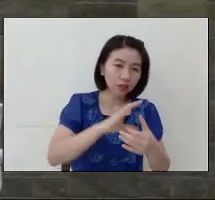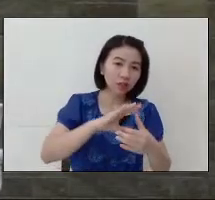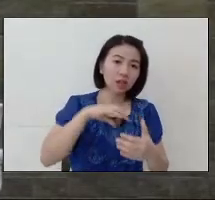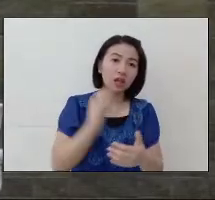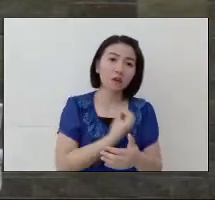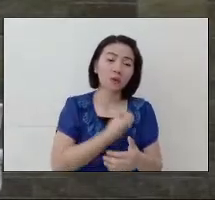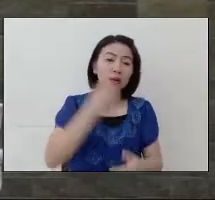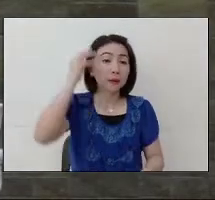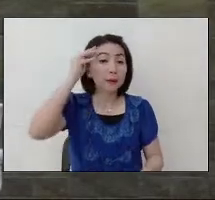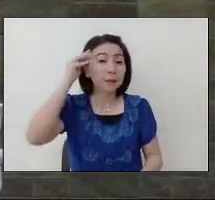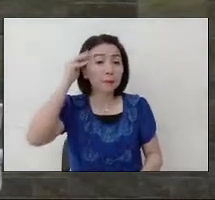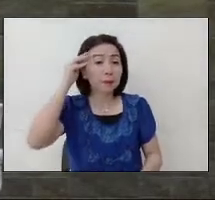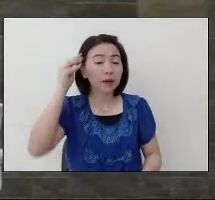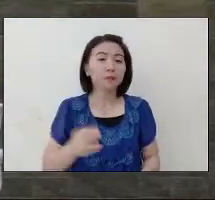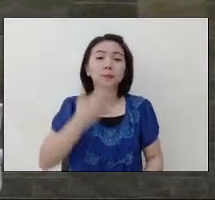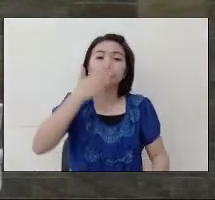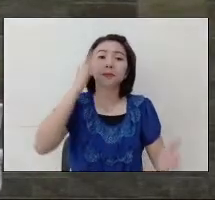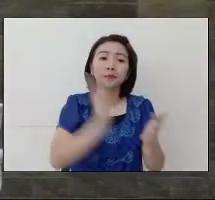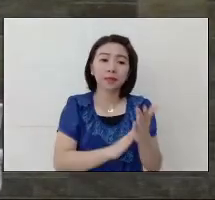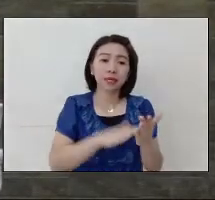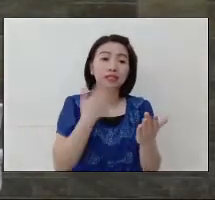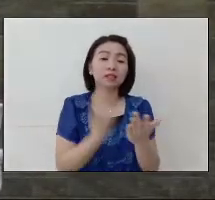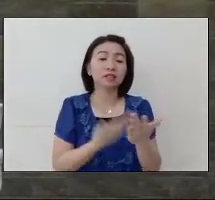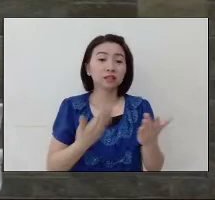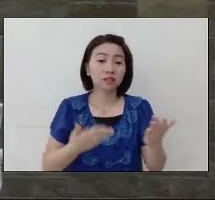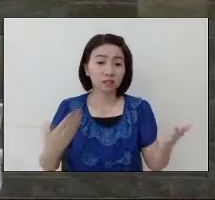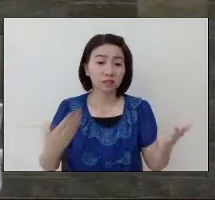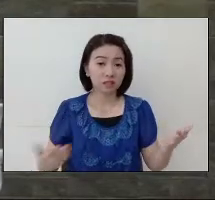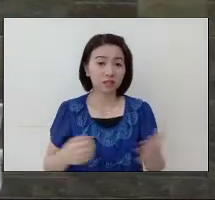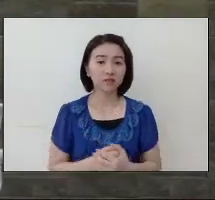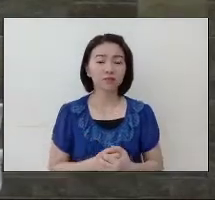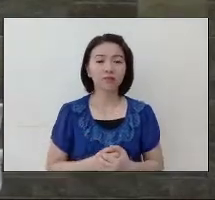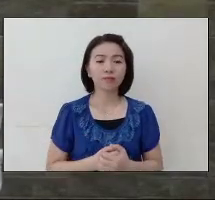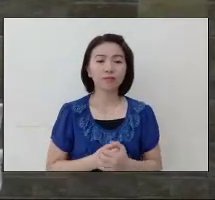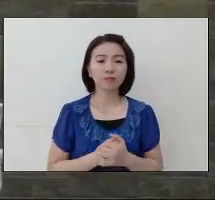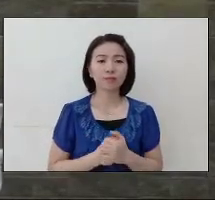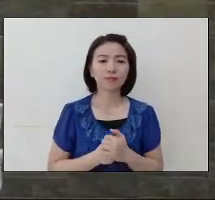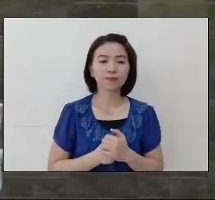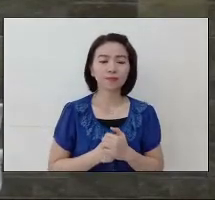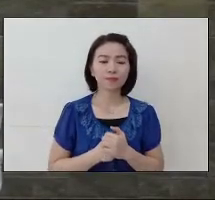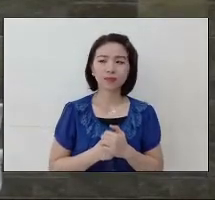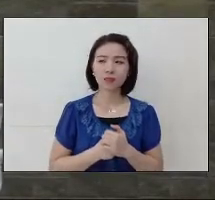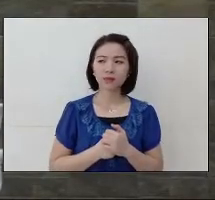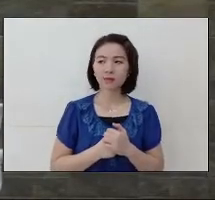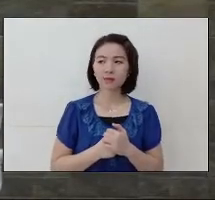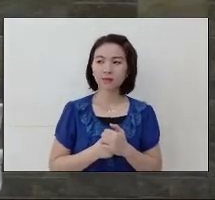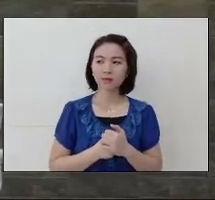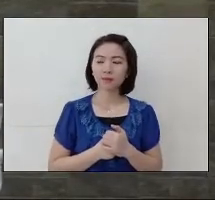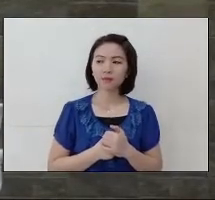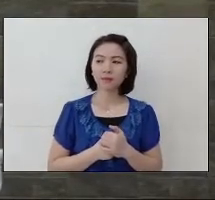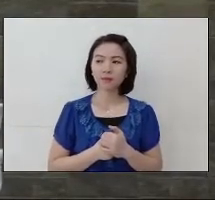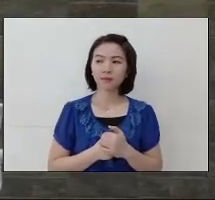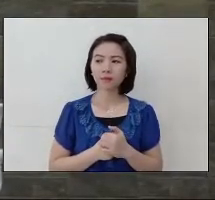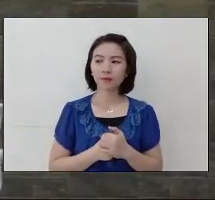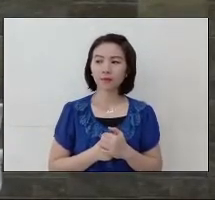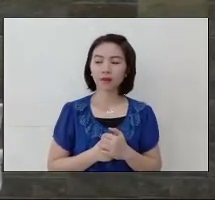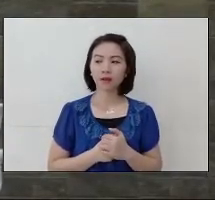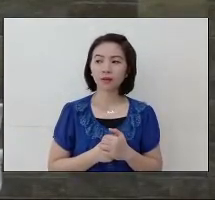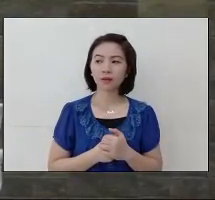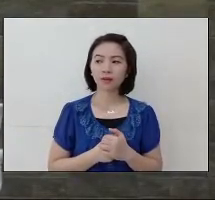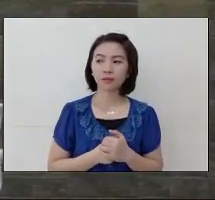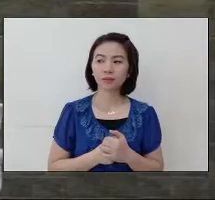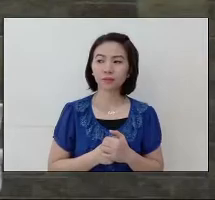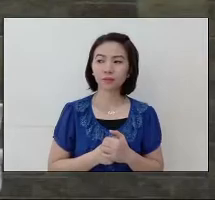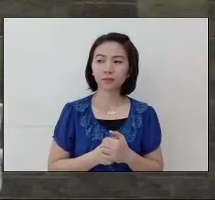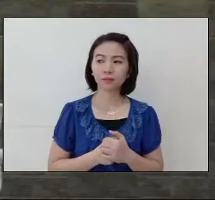of this. Okay? Now listen to me now. Here is the Apostle Paul. Hindi ko gaano tatagalan to dito